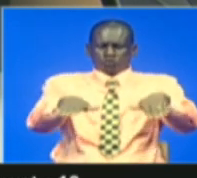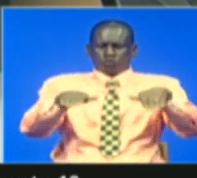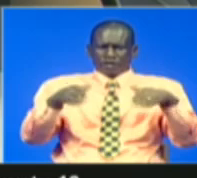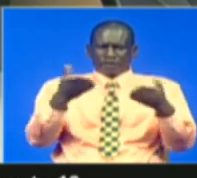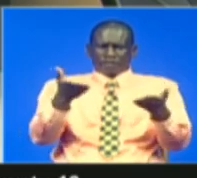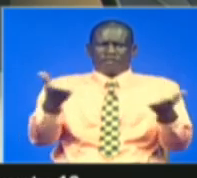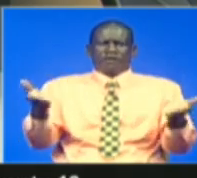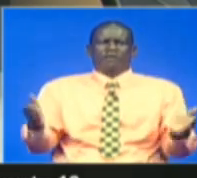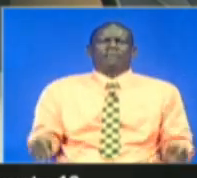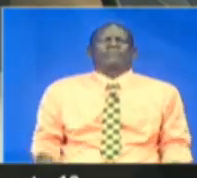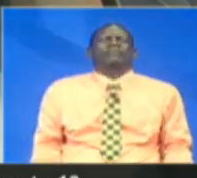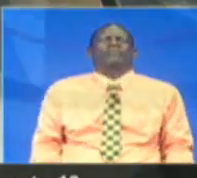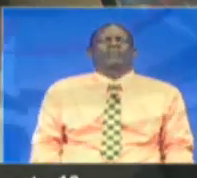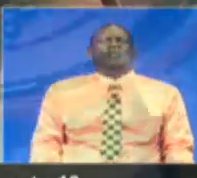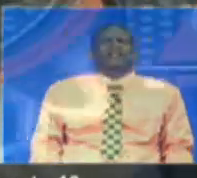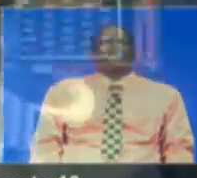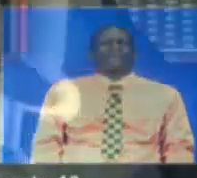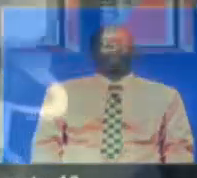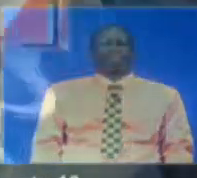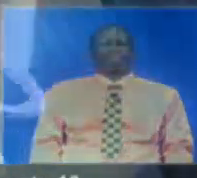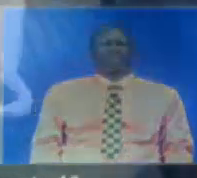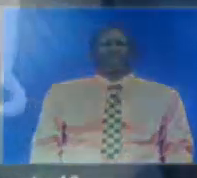mbali.